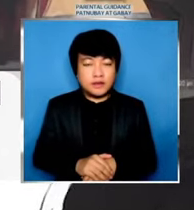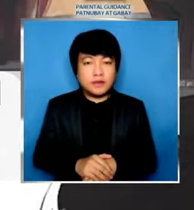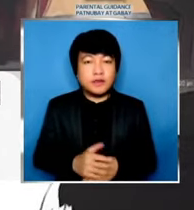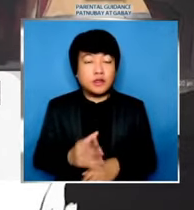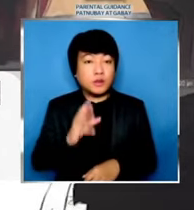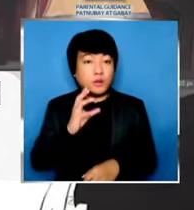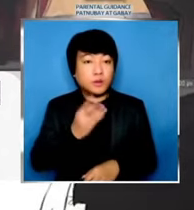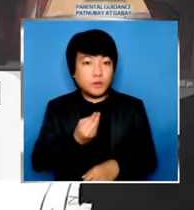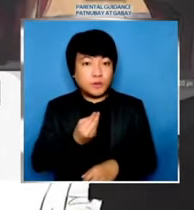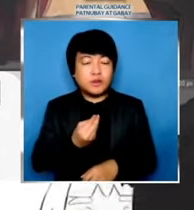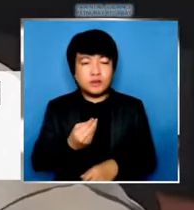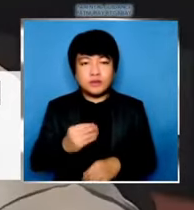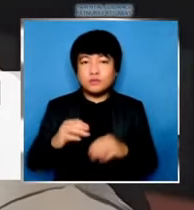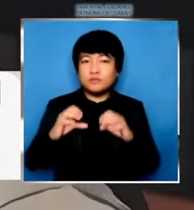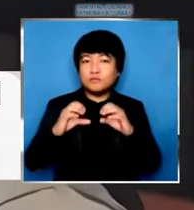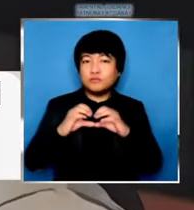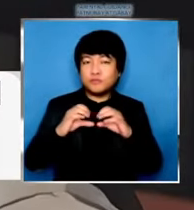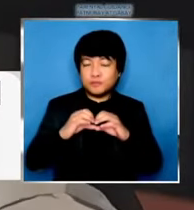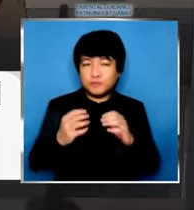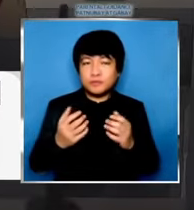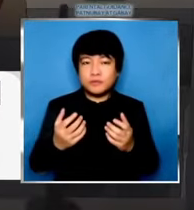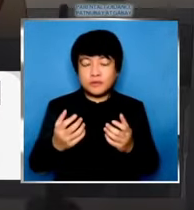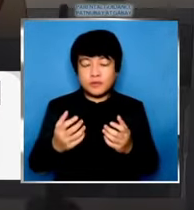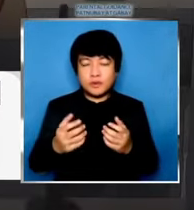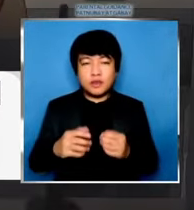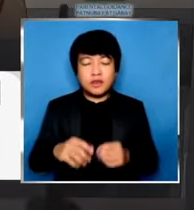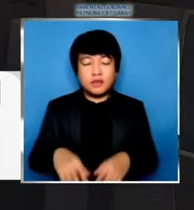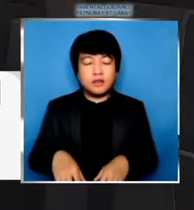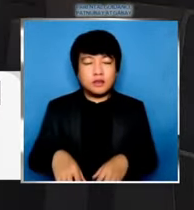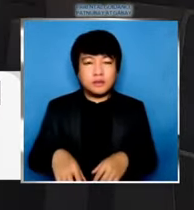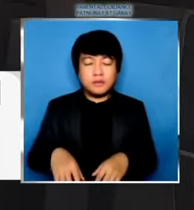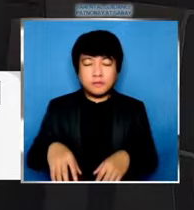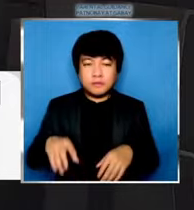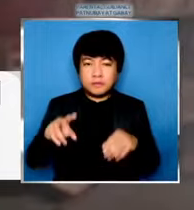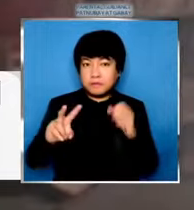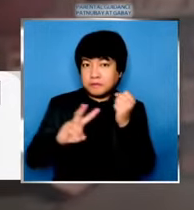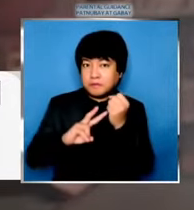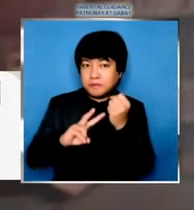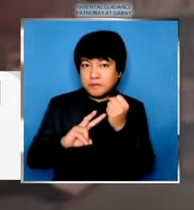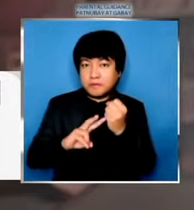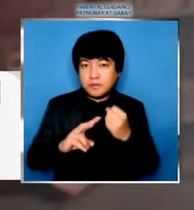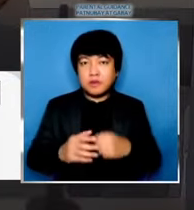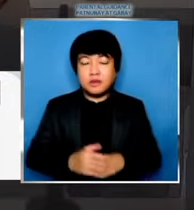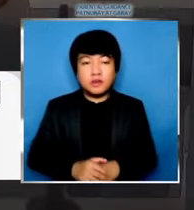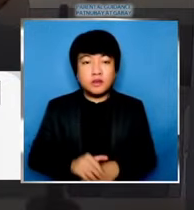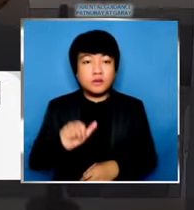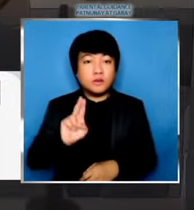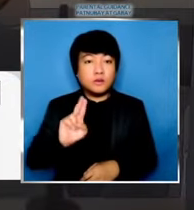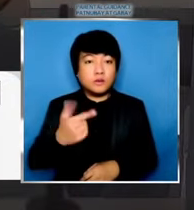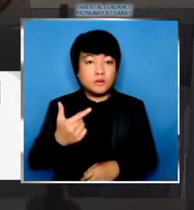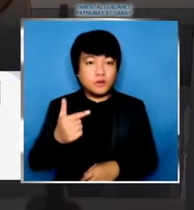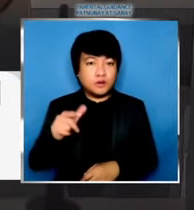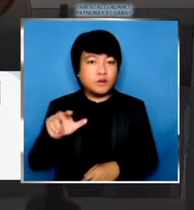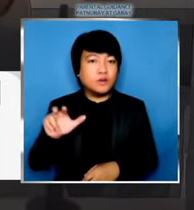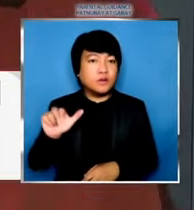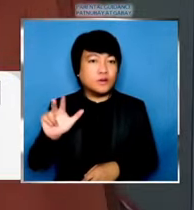si GMA Public Affairs First Vice President Nessa Valdelion. Hanggang August 13 ang screening ng